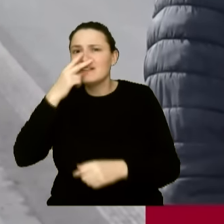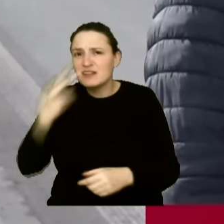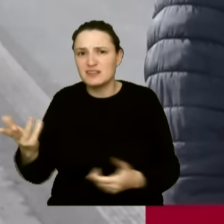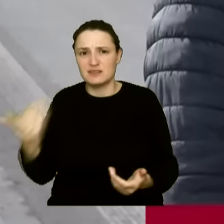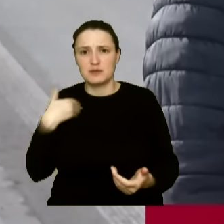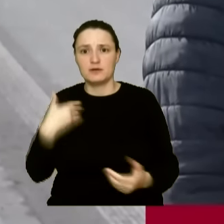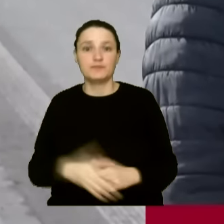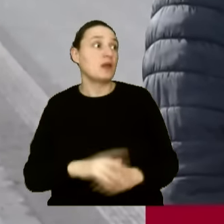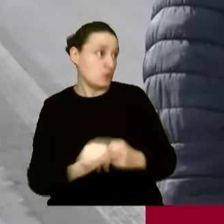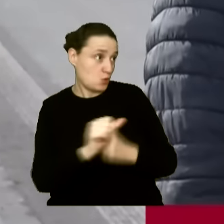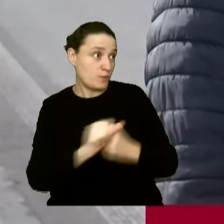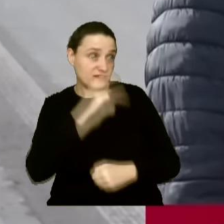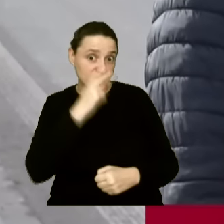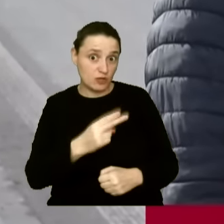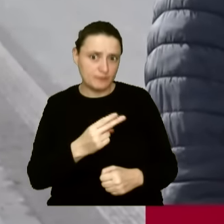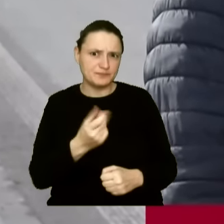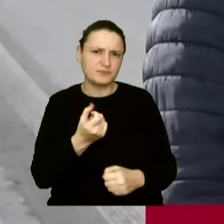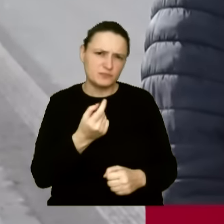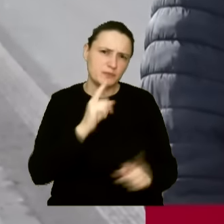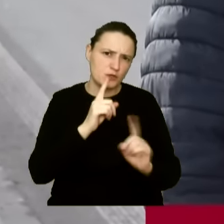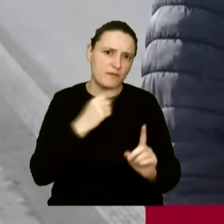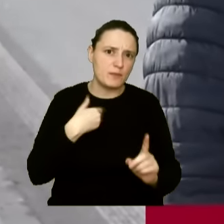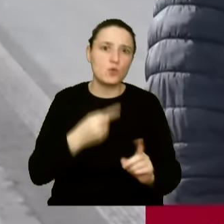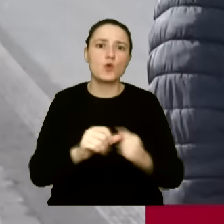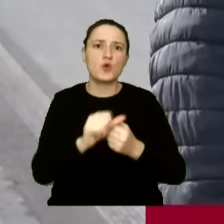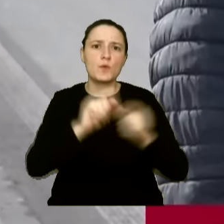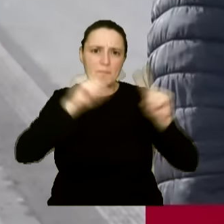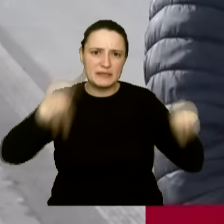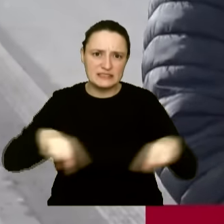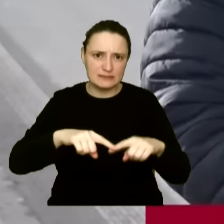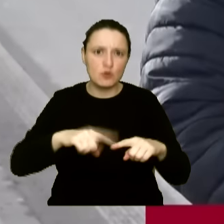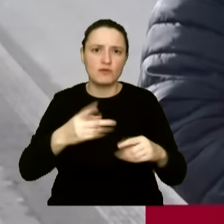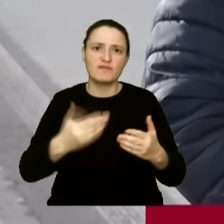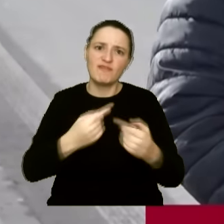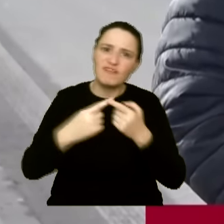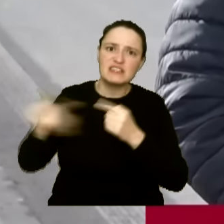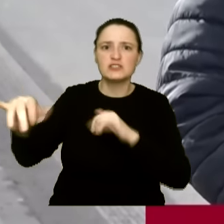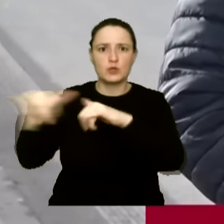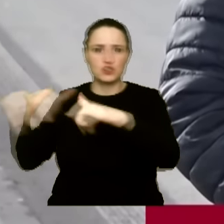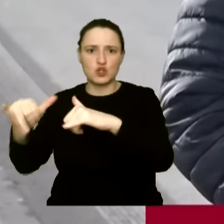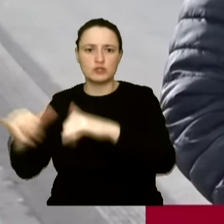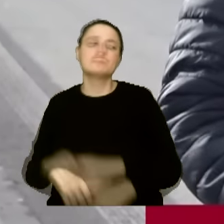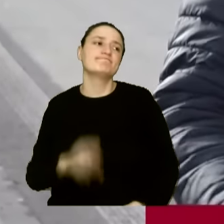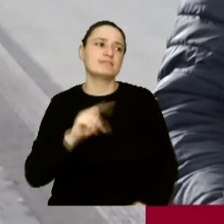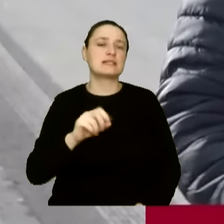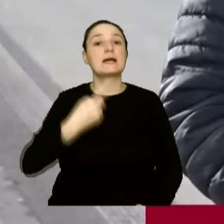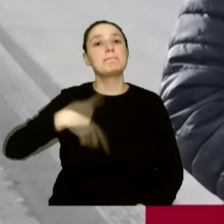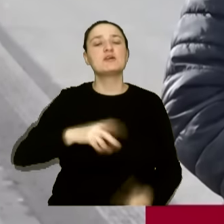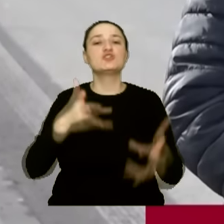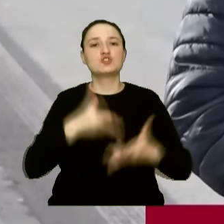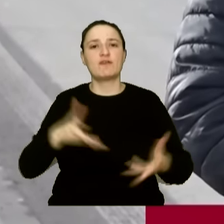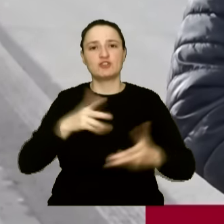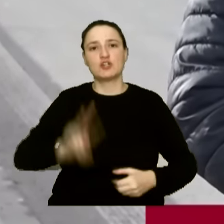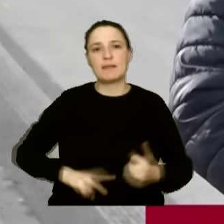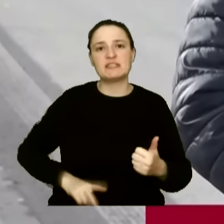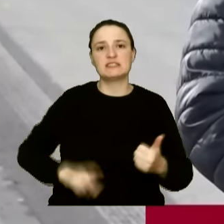dokumenty. Rozmawialiśmy przed momentem o tym, że to są pisma, które kierujecie jako rolnicy do rządu. Jako stowarzyszenie kierujemy do ministrów